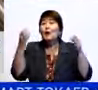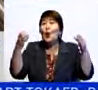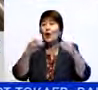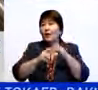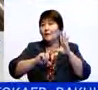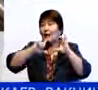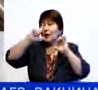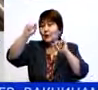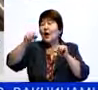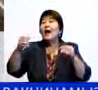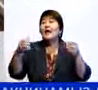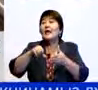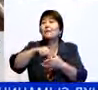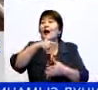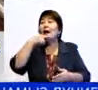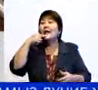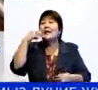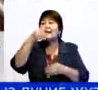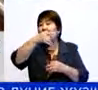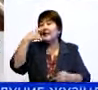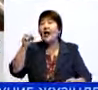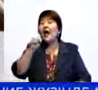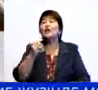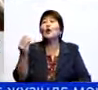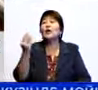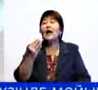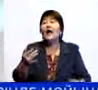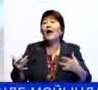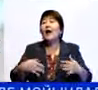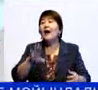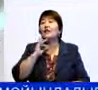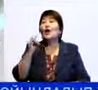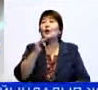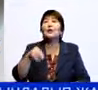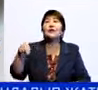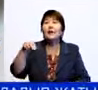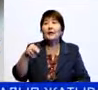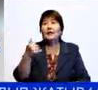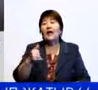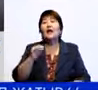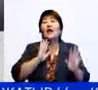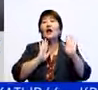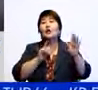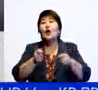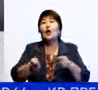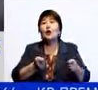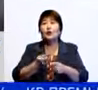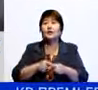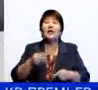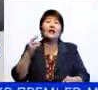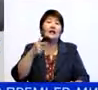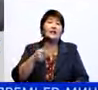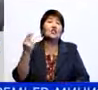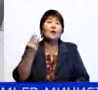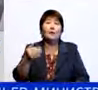көкке көтерілді. Экипажда ресейлік ғарышкер Антон Шкаплеров, актриса Юлия Пересильд және режиссер Клим Шипенко бар.